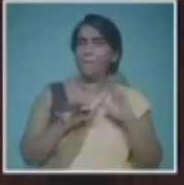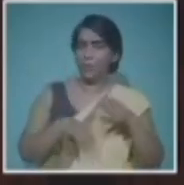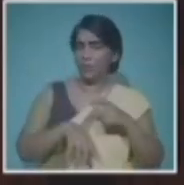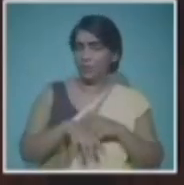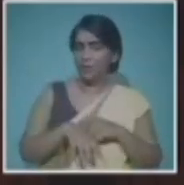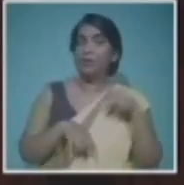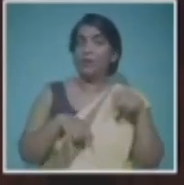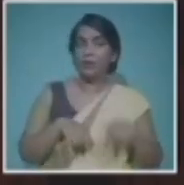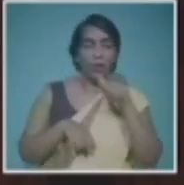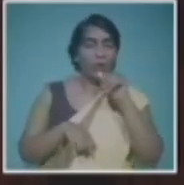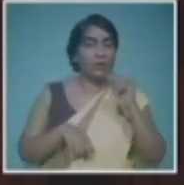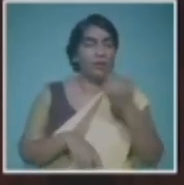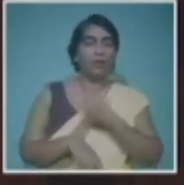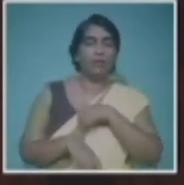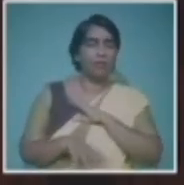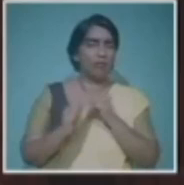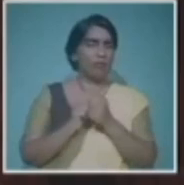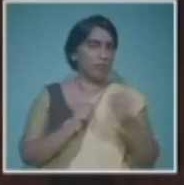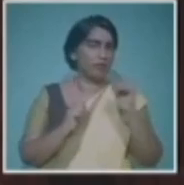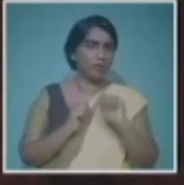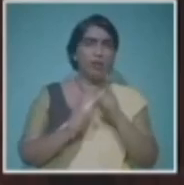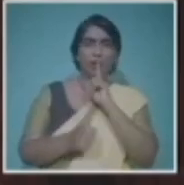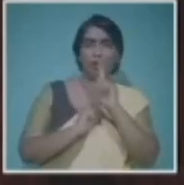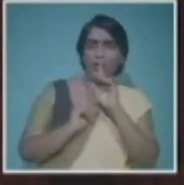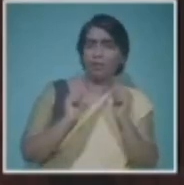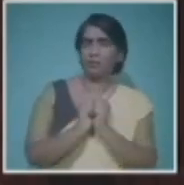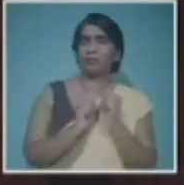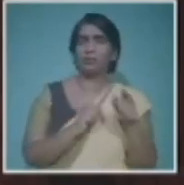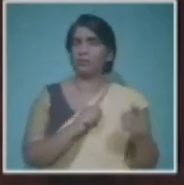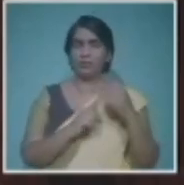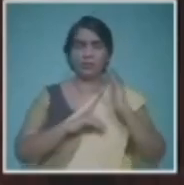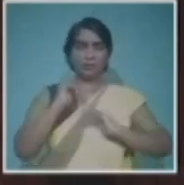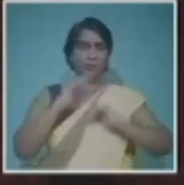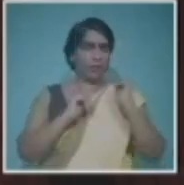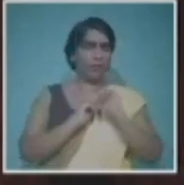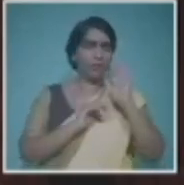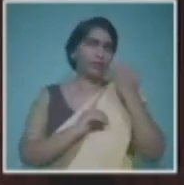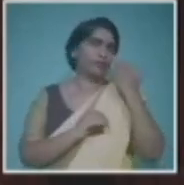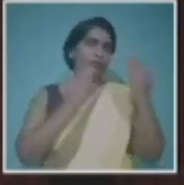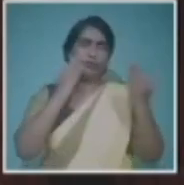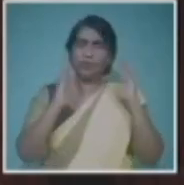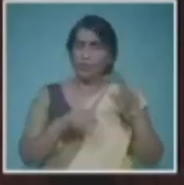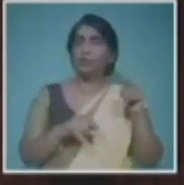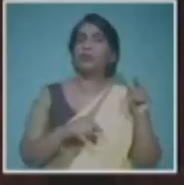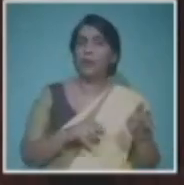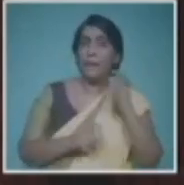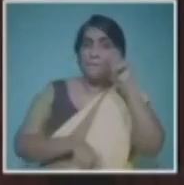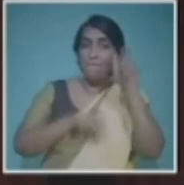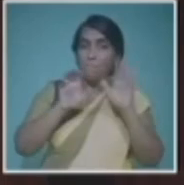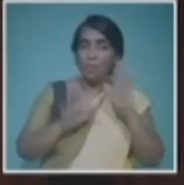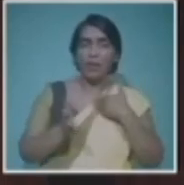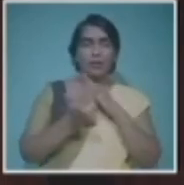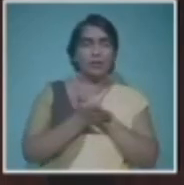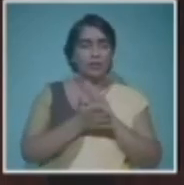මේක. අද ඇතම් හාමුදුරුවෝ හැසිරෙන ආකාරය, කතා කරන ආකාරය, ඔවුන්ගේ ක්‍රියාත්මක වන ආකාරය දිහා බැලුවයින් පස්සේ මිනිසුන් අතර